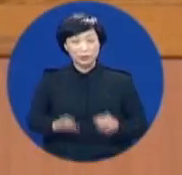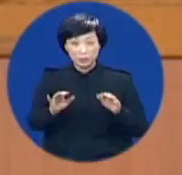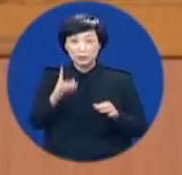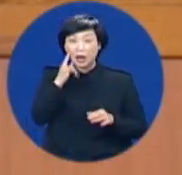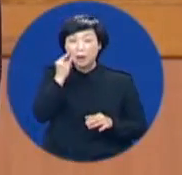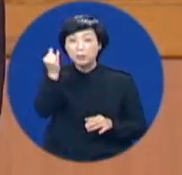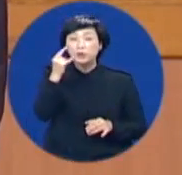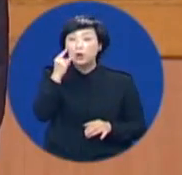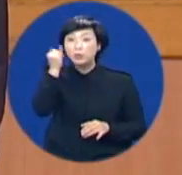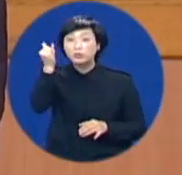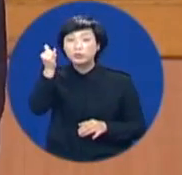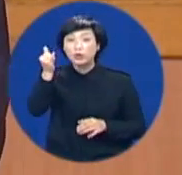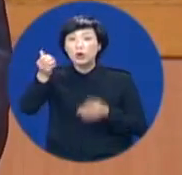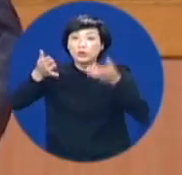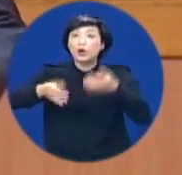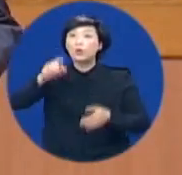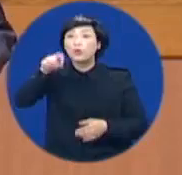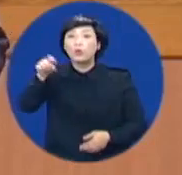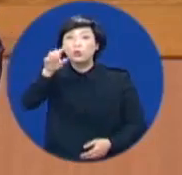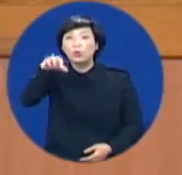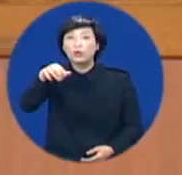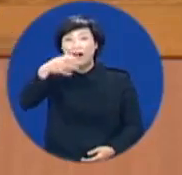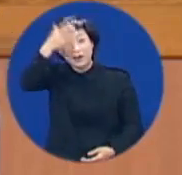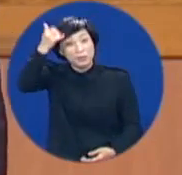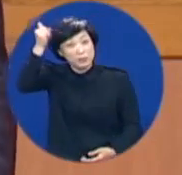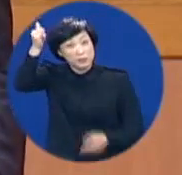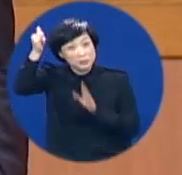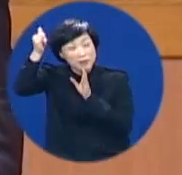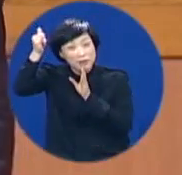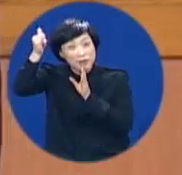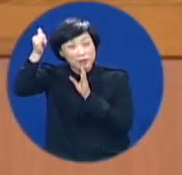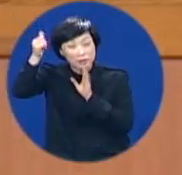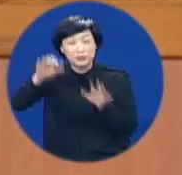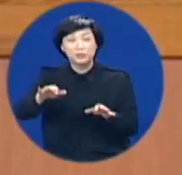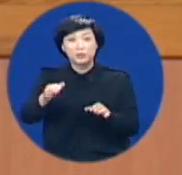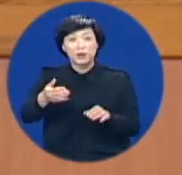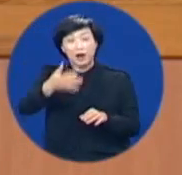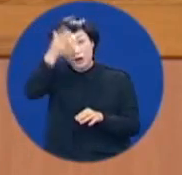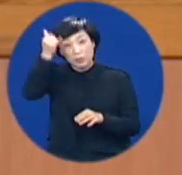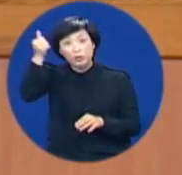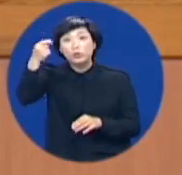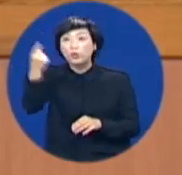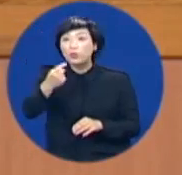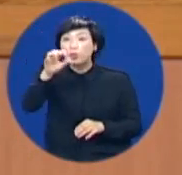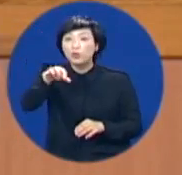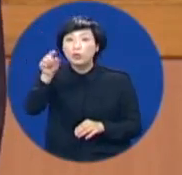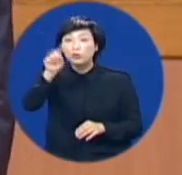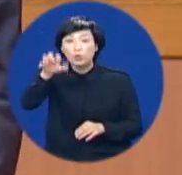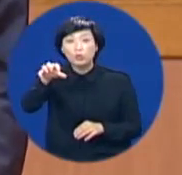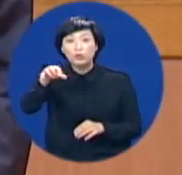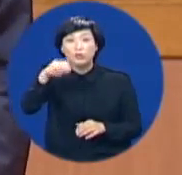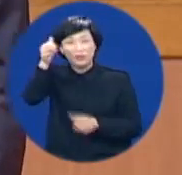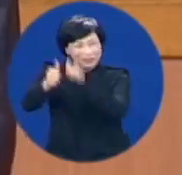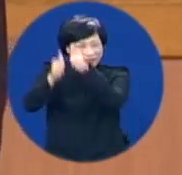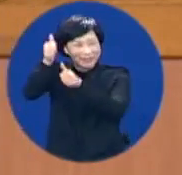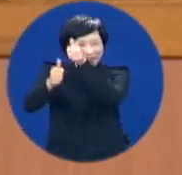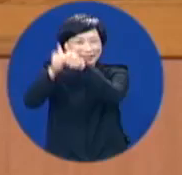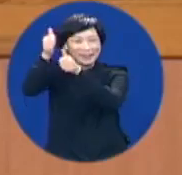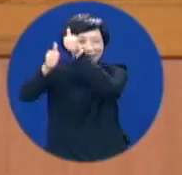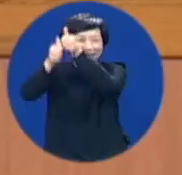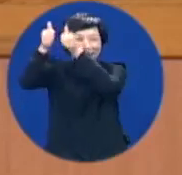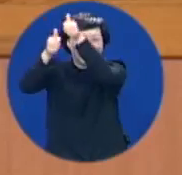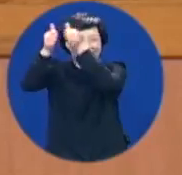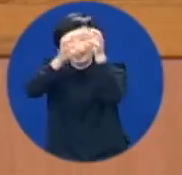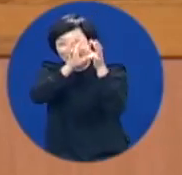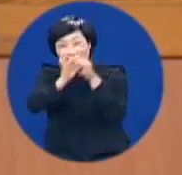어머니 아버지는 어디서 왔니? 할아버지에게서. 할아버지는 어디서 왔니? 다음 할아버지, 다음